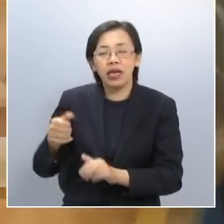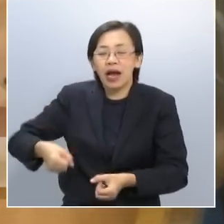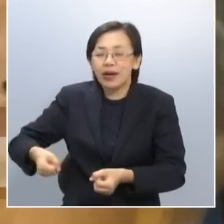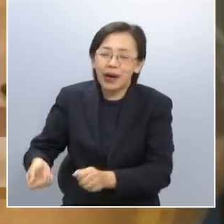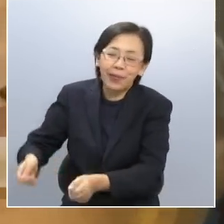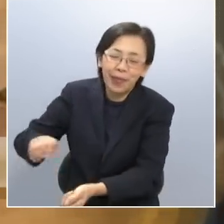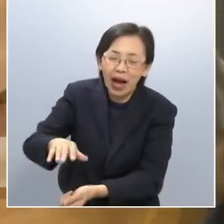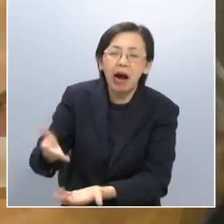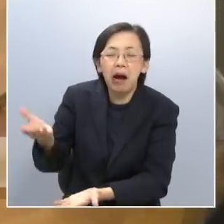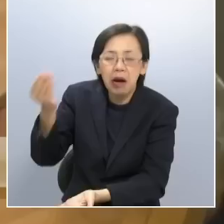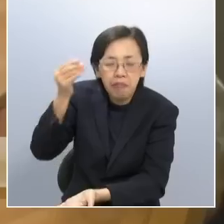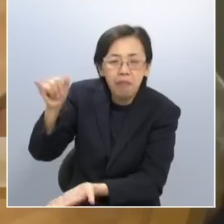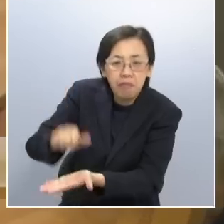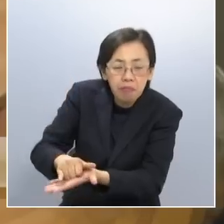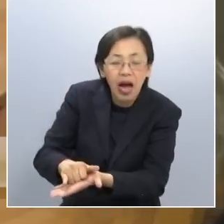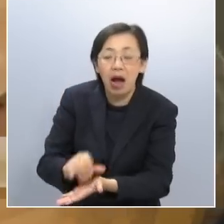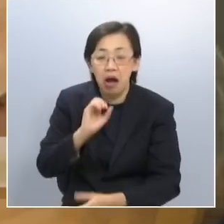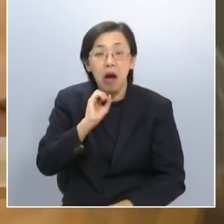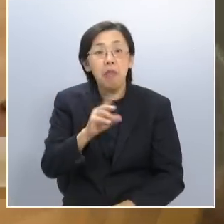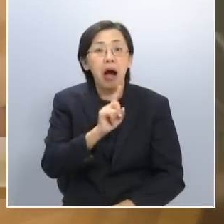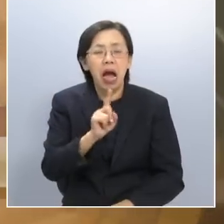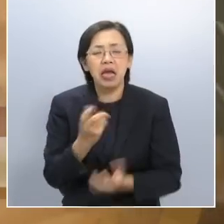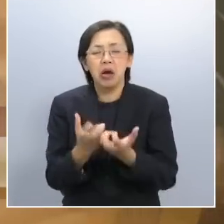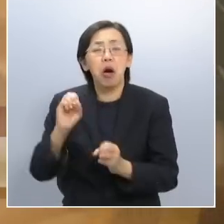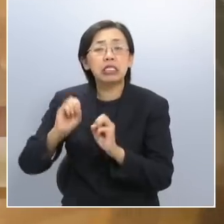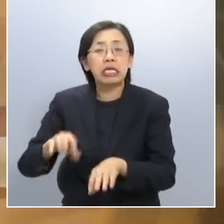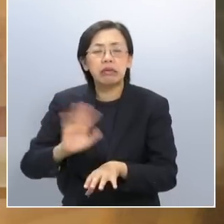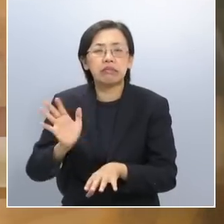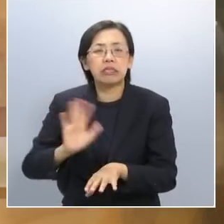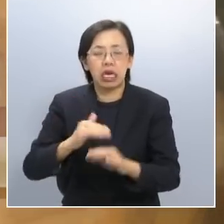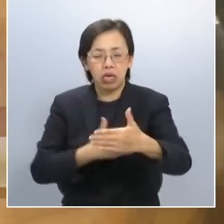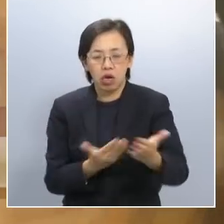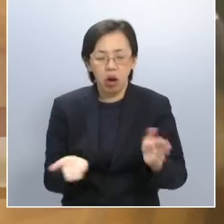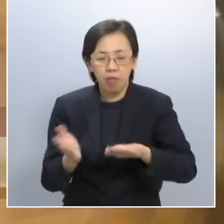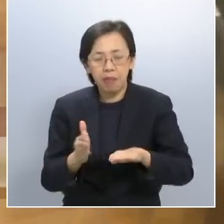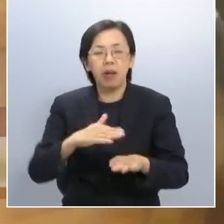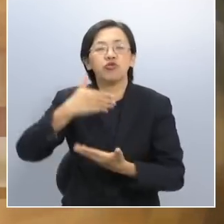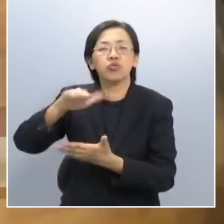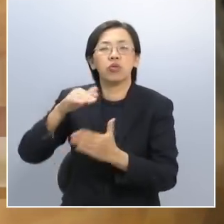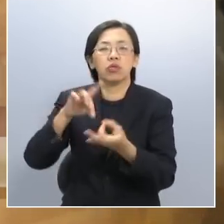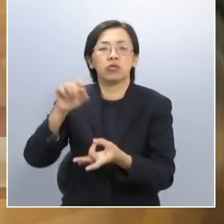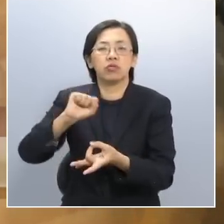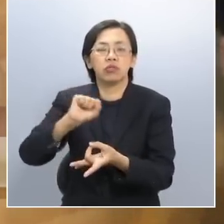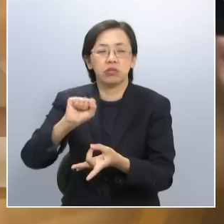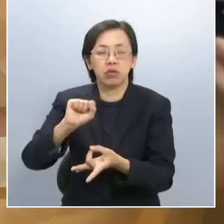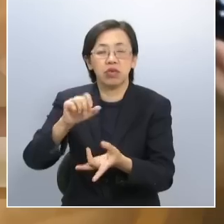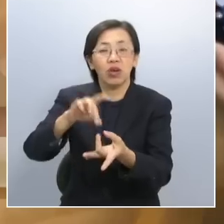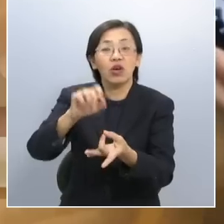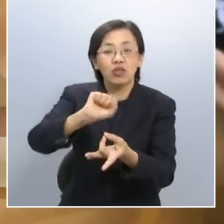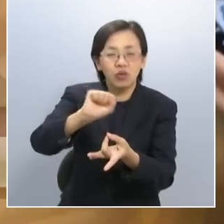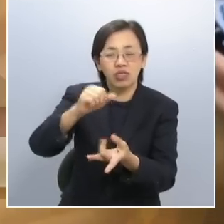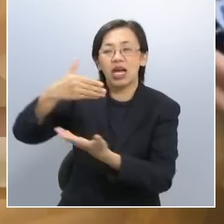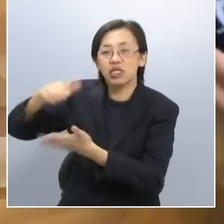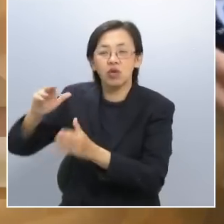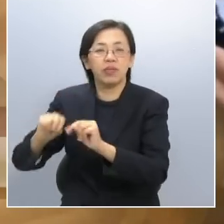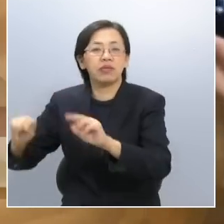ของก้อยเนี่ยทิ้งไปแล้วแต่ความจริงเอาไปสุโขทัยเสร็จสับส่งจากสุโขทัยกลับมานครป